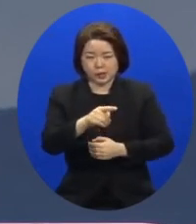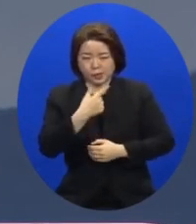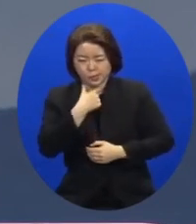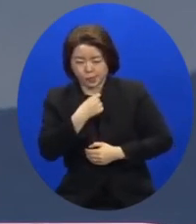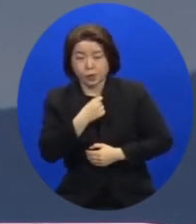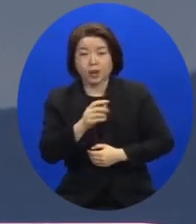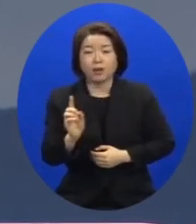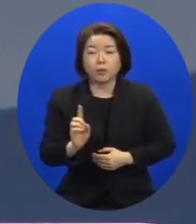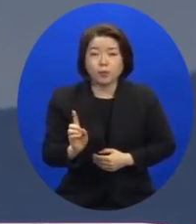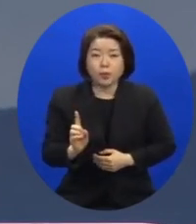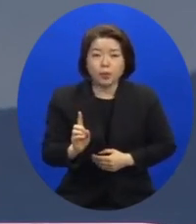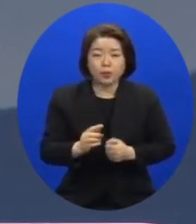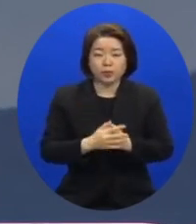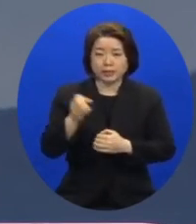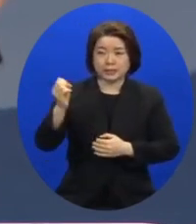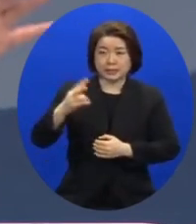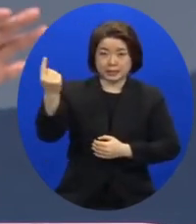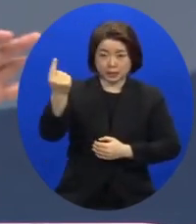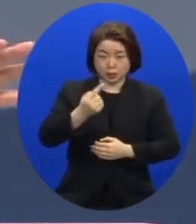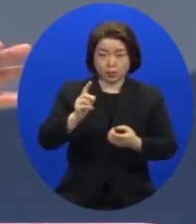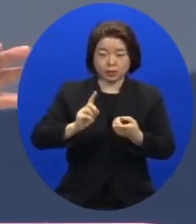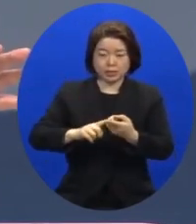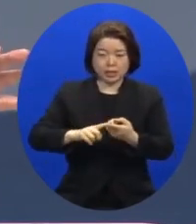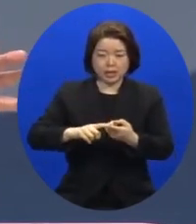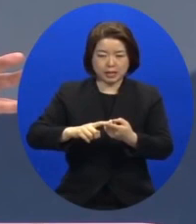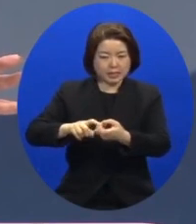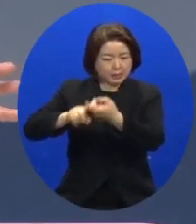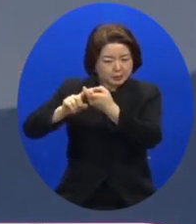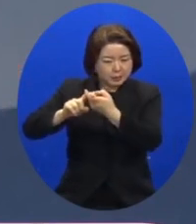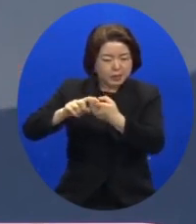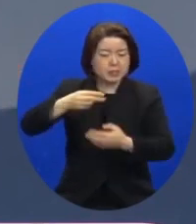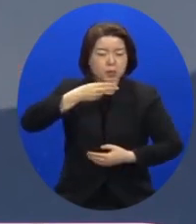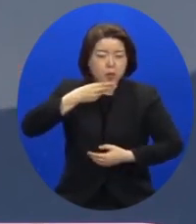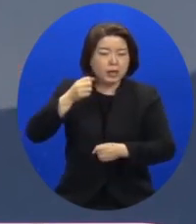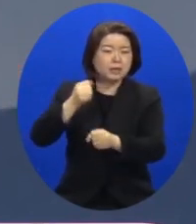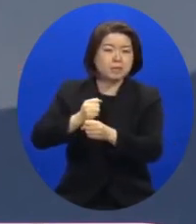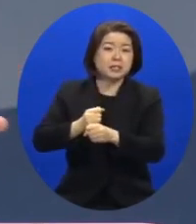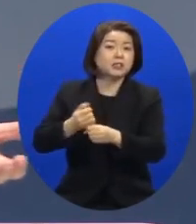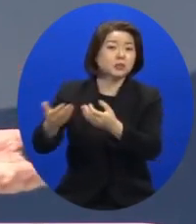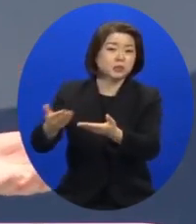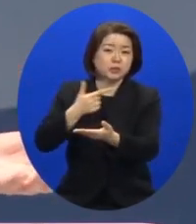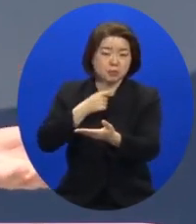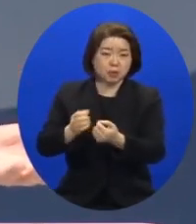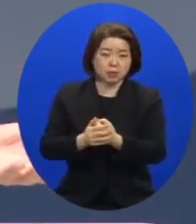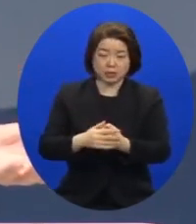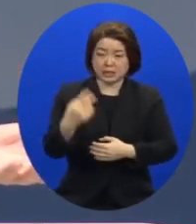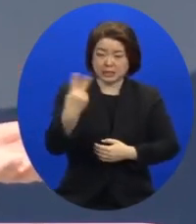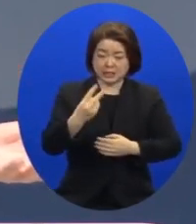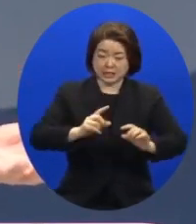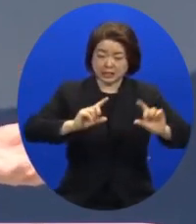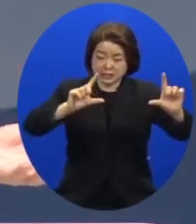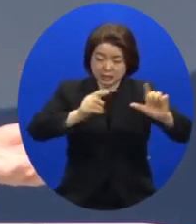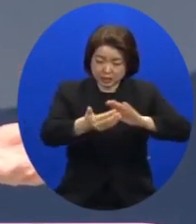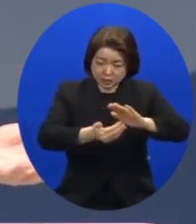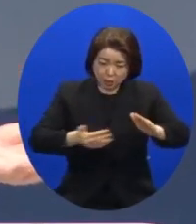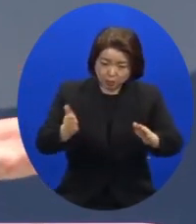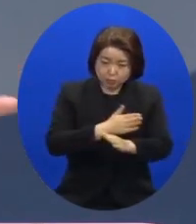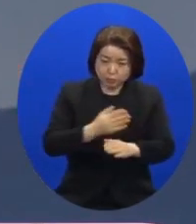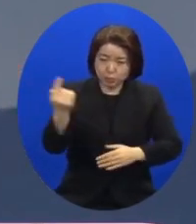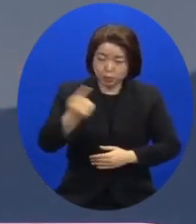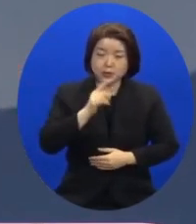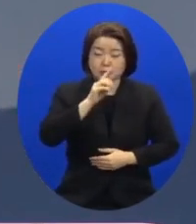하나는 재림에 대해서 아주 무관심하게 만드는 겁니다 1 2000년 전부터 오시겠다고 하셨잖아요 2000년 역